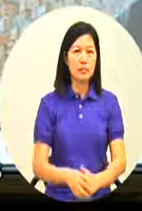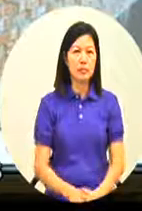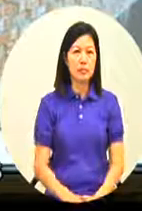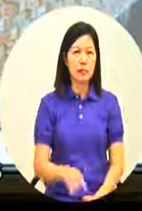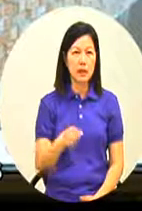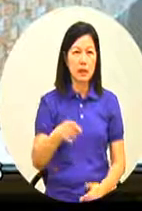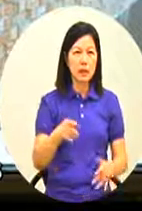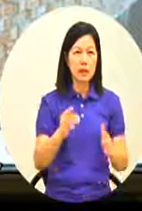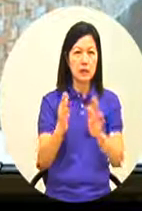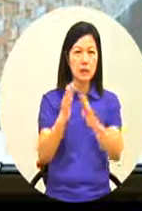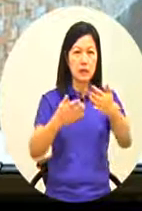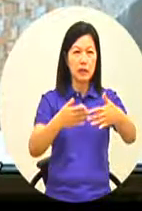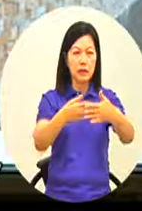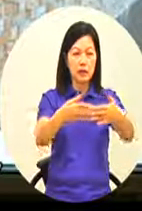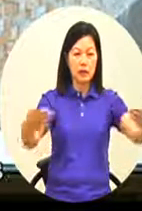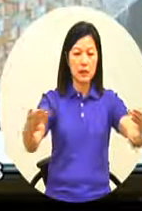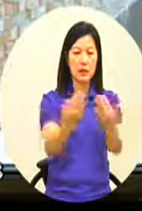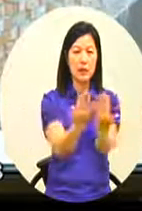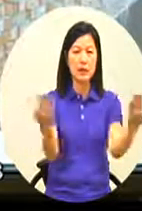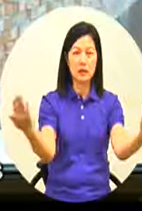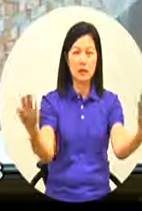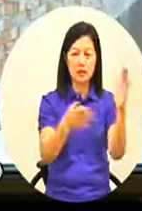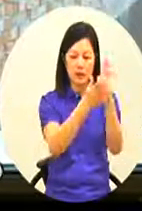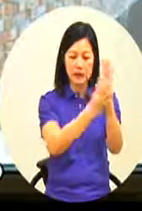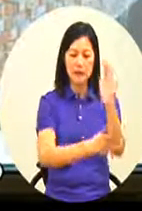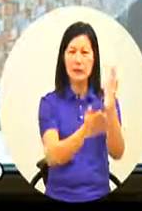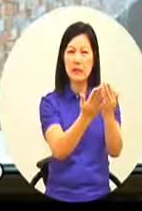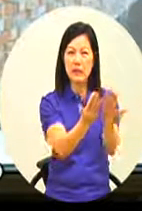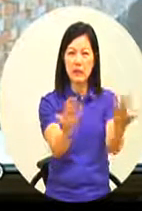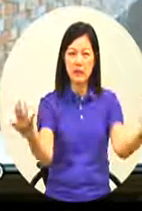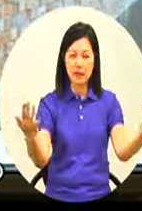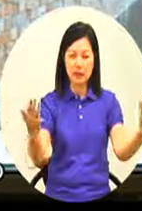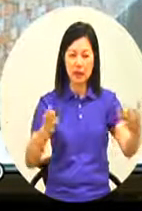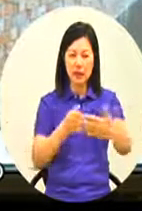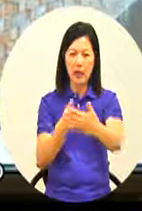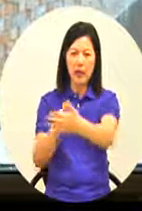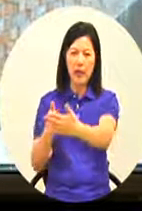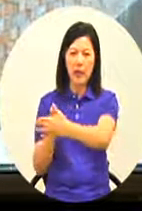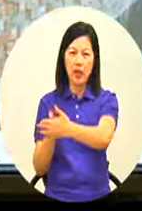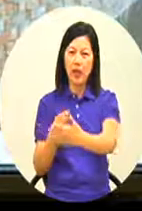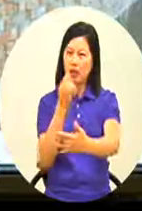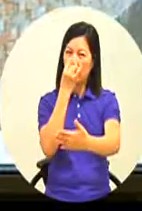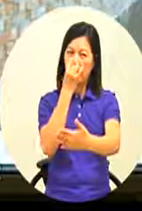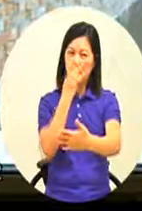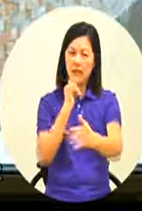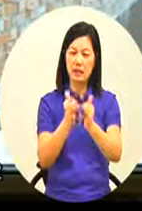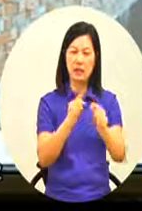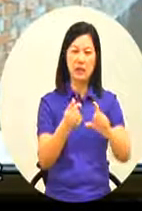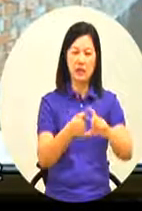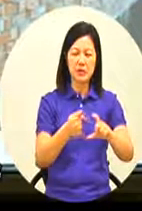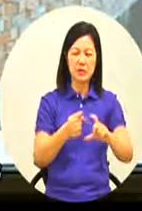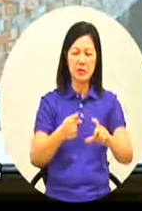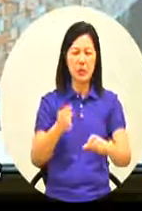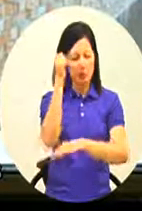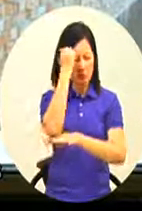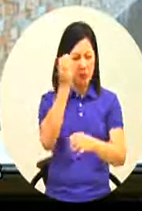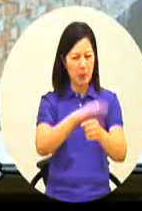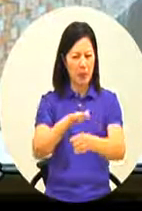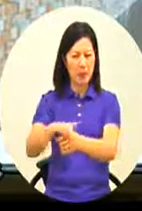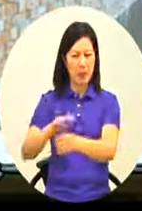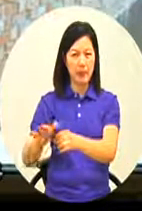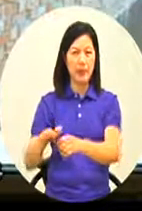寺雕工围起来的，阻碍这的通行。加峡谷多个弯弯弯哦，因为我们